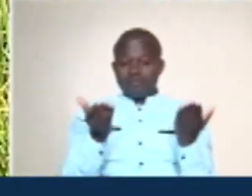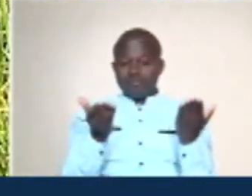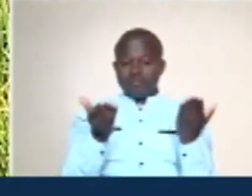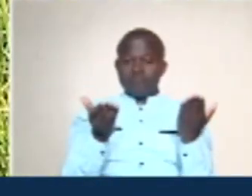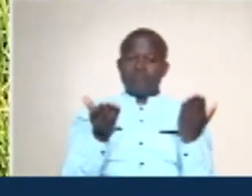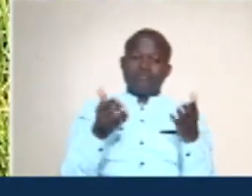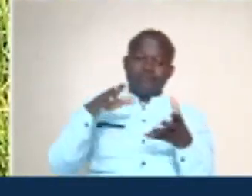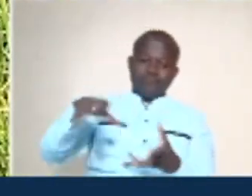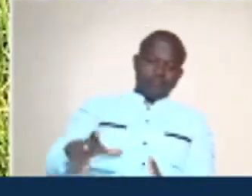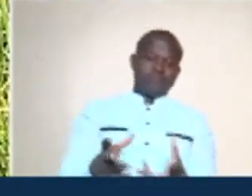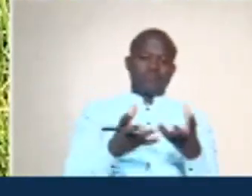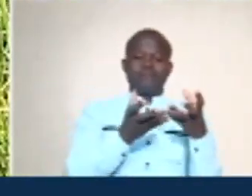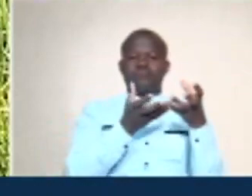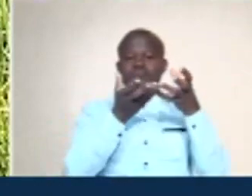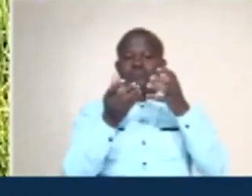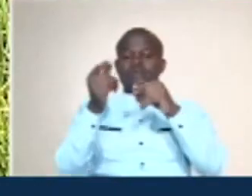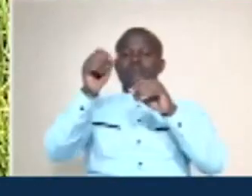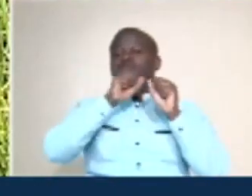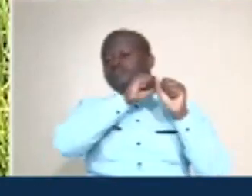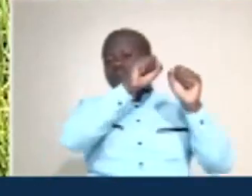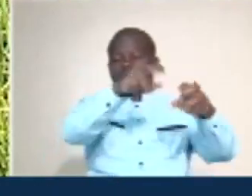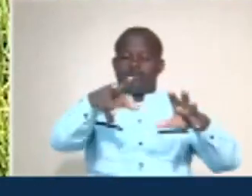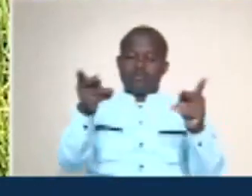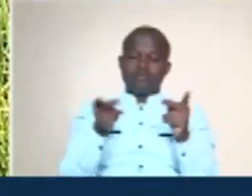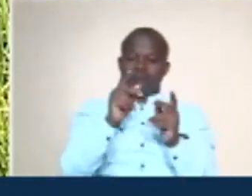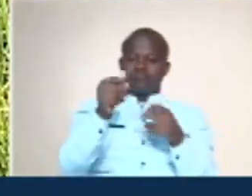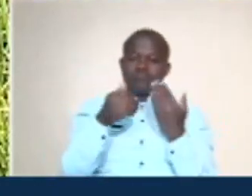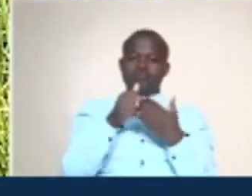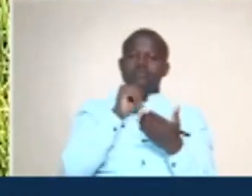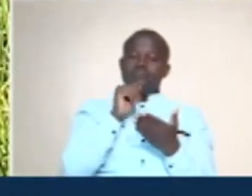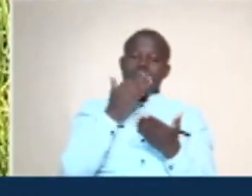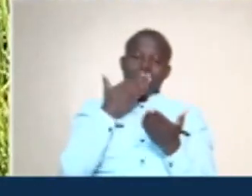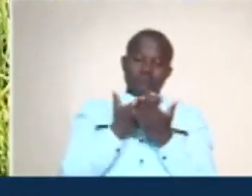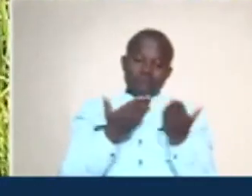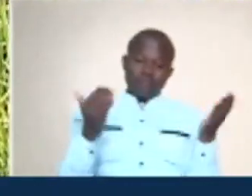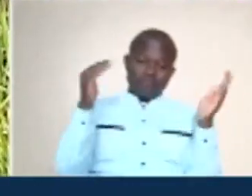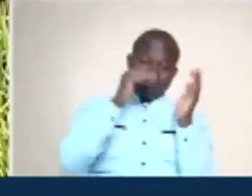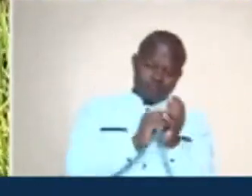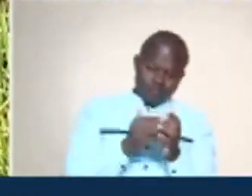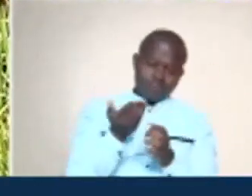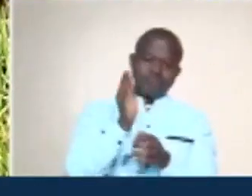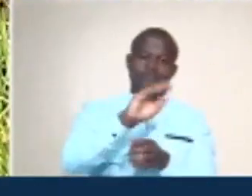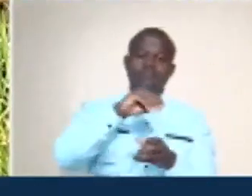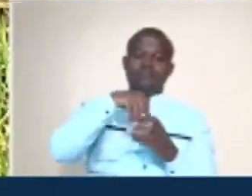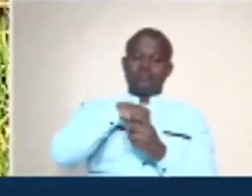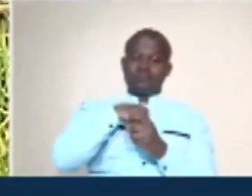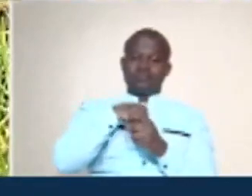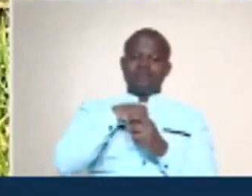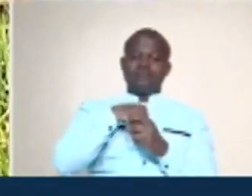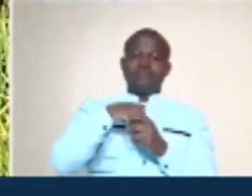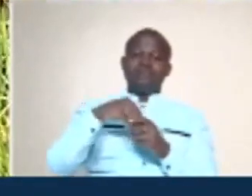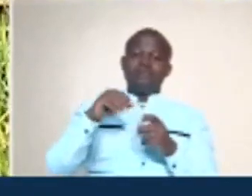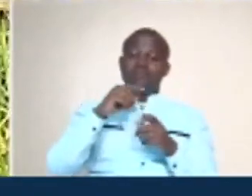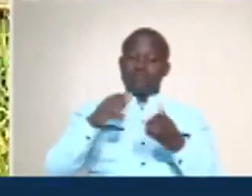tukavidura iriya myanda tukajya nanone kuyijugunya ahandi hantu hatabugenewe ikongera igasubira mu